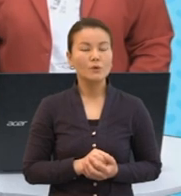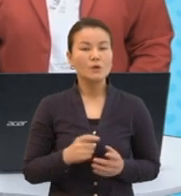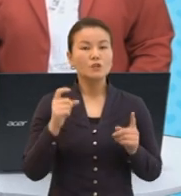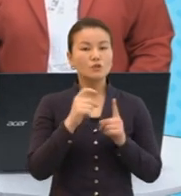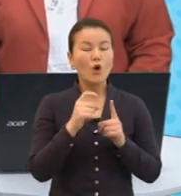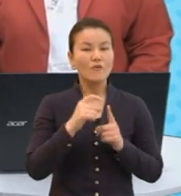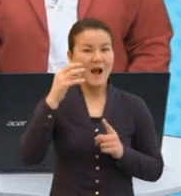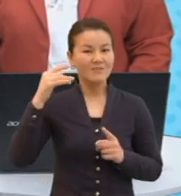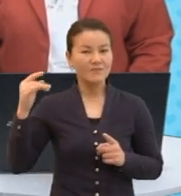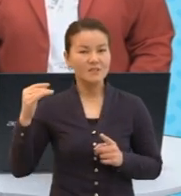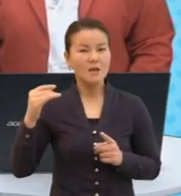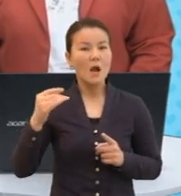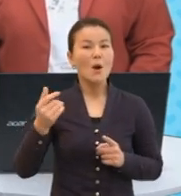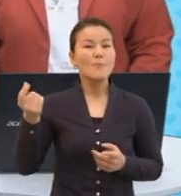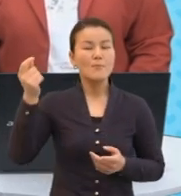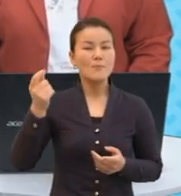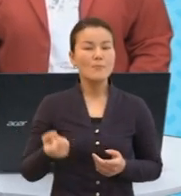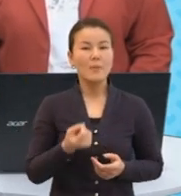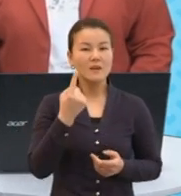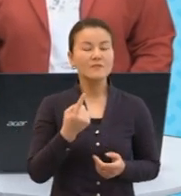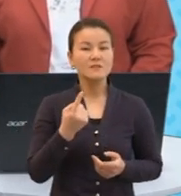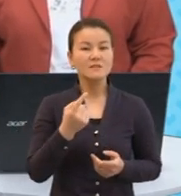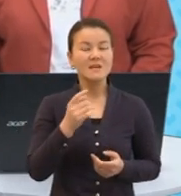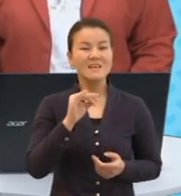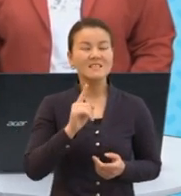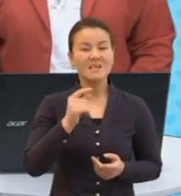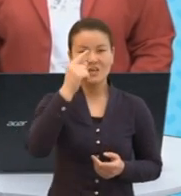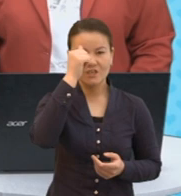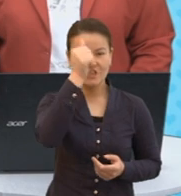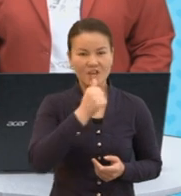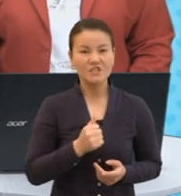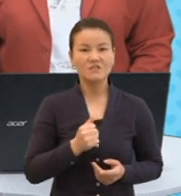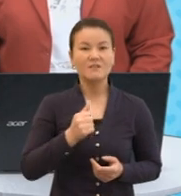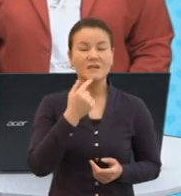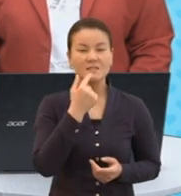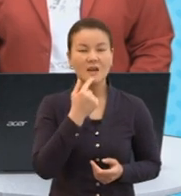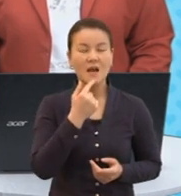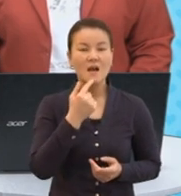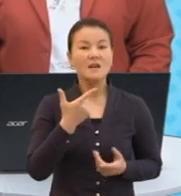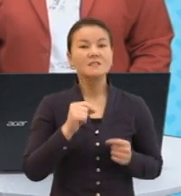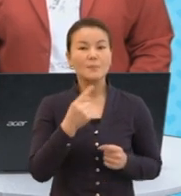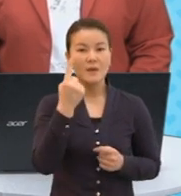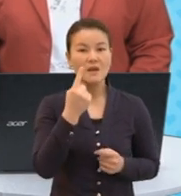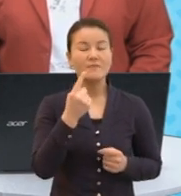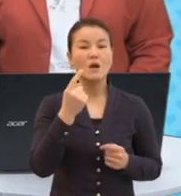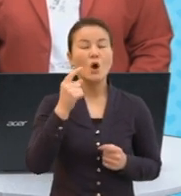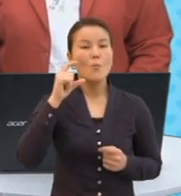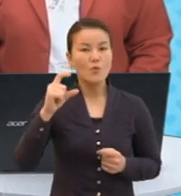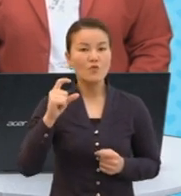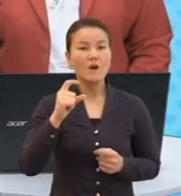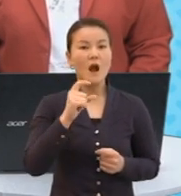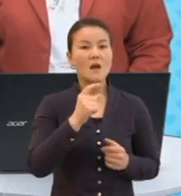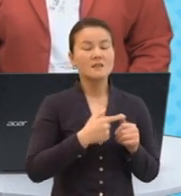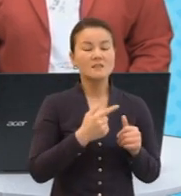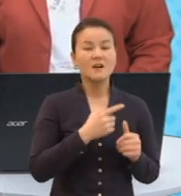Слово «алфавит» пришло к нам из греческого языка. В греческом языке две первые буквы назывались «альфа»